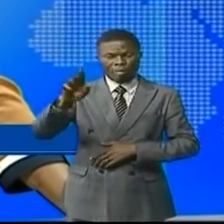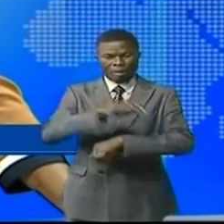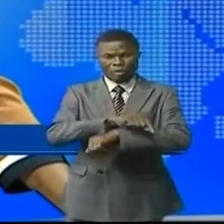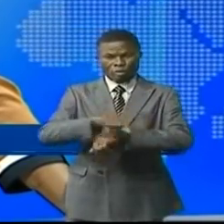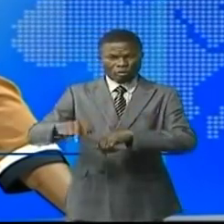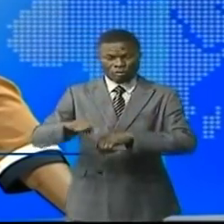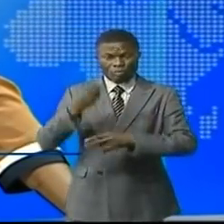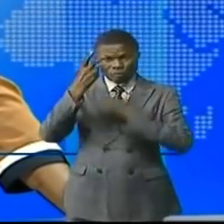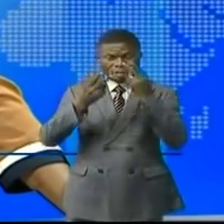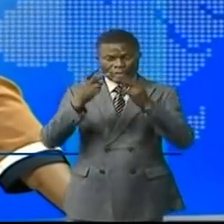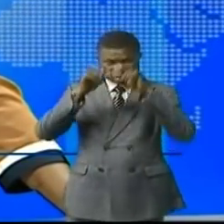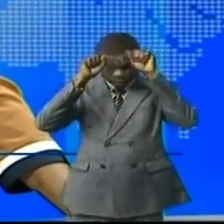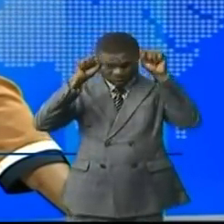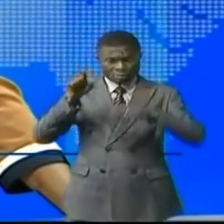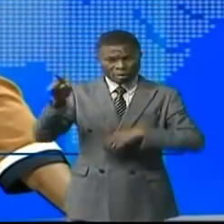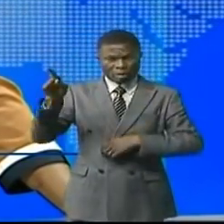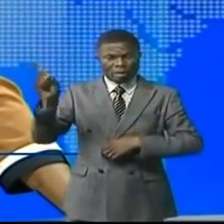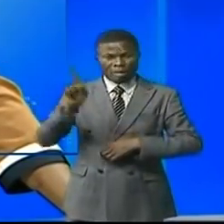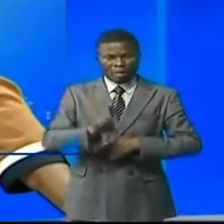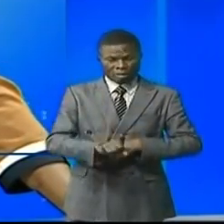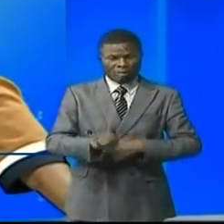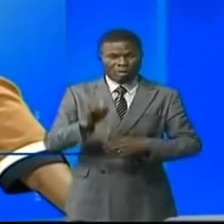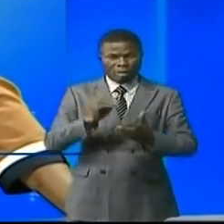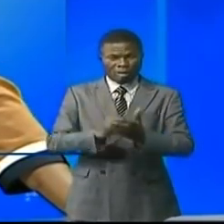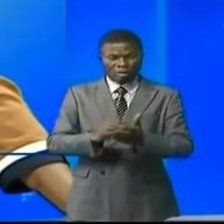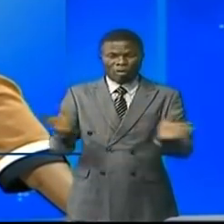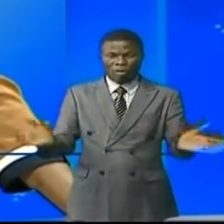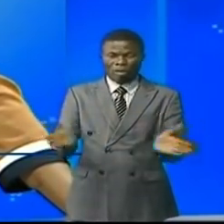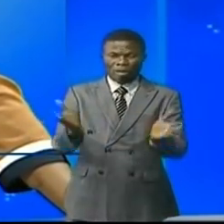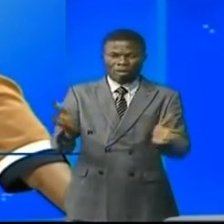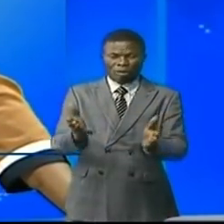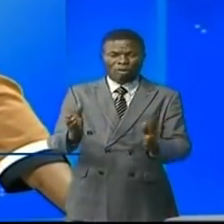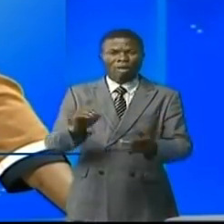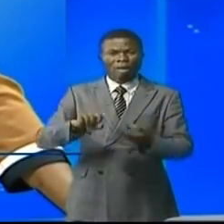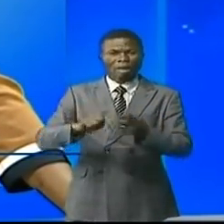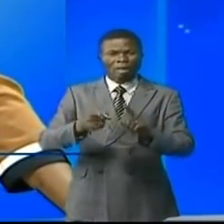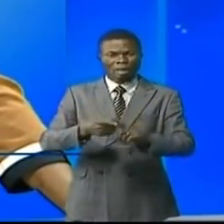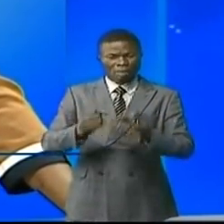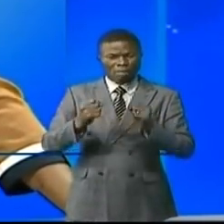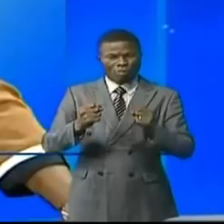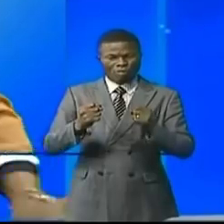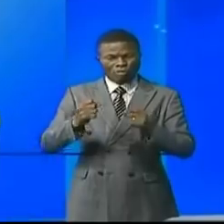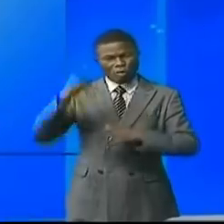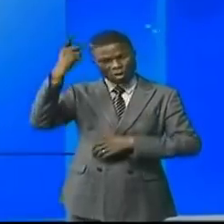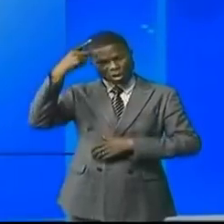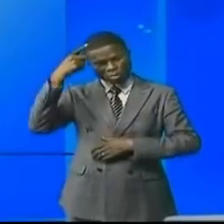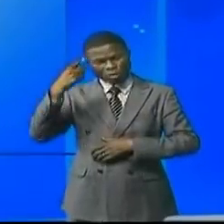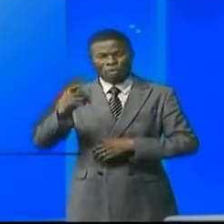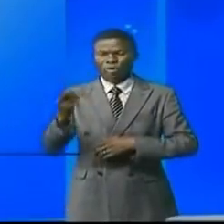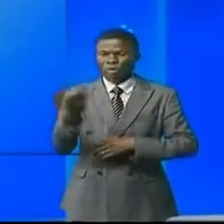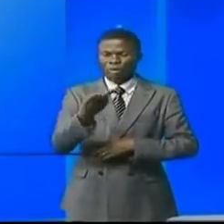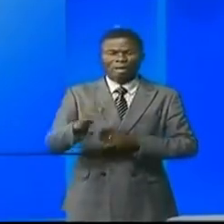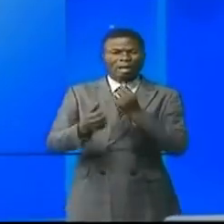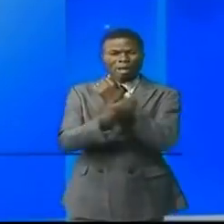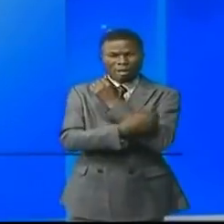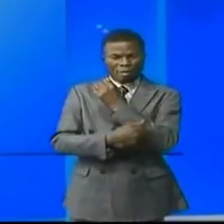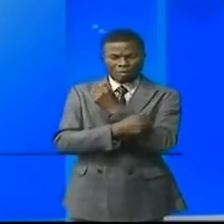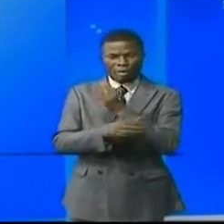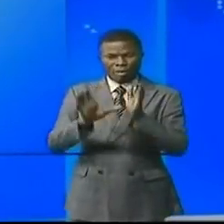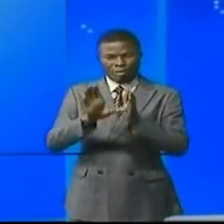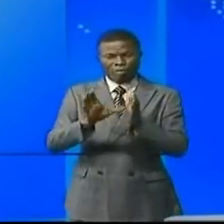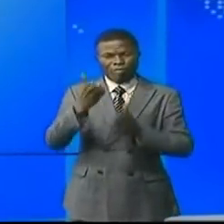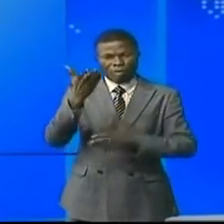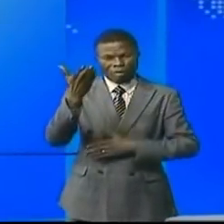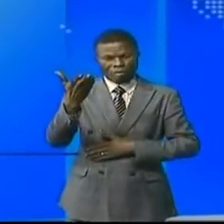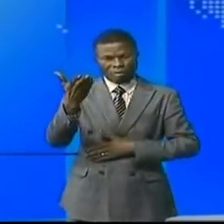La visite du président gambien vient une fois de plus renforcer les relations diplomatiques et bilatérales entre les deux pays. Un reportage de la